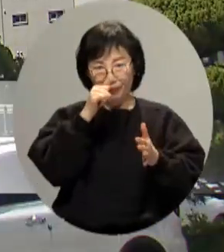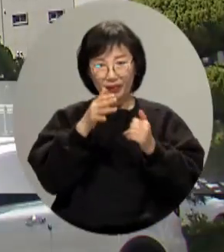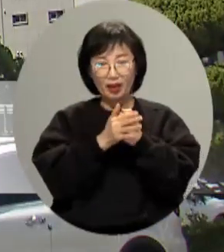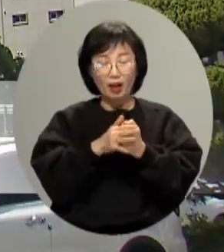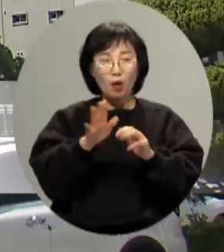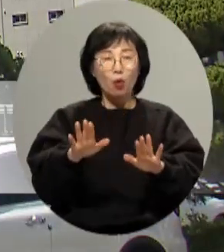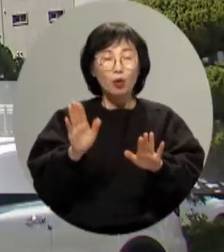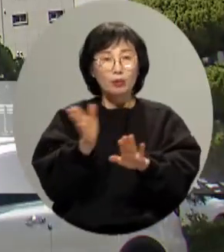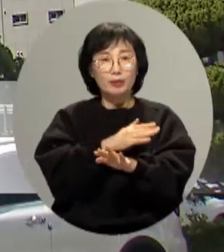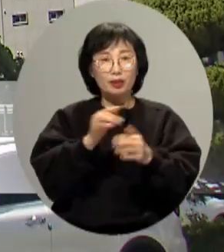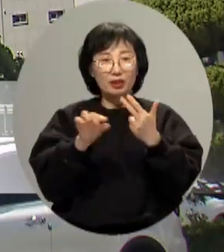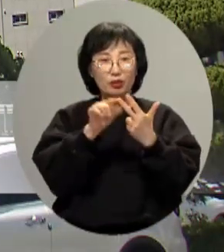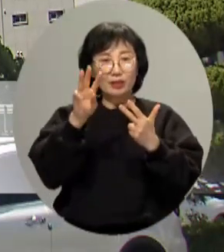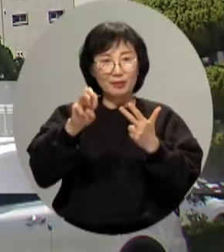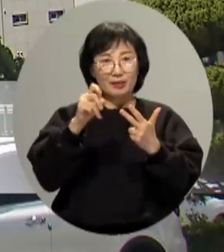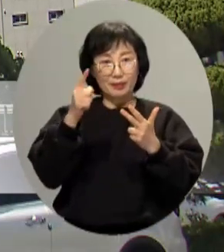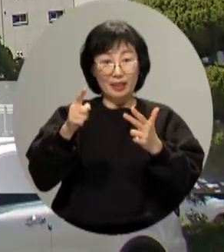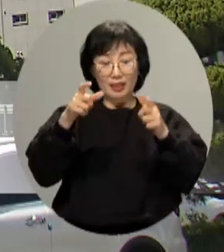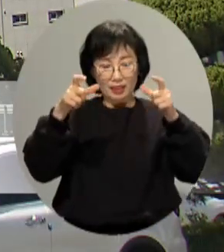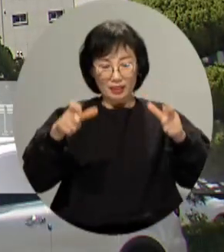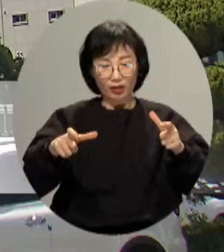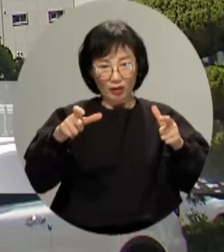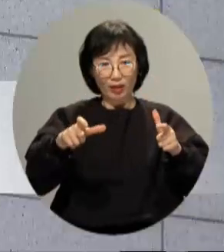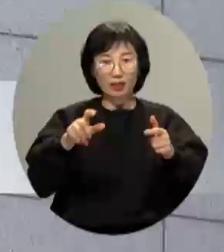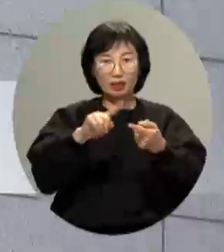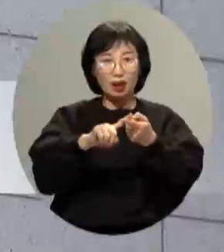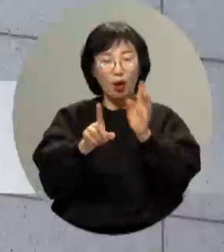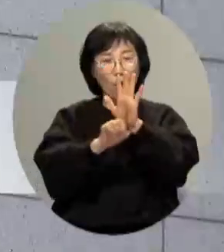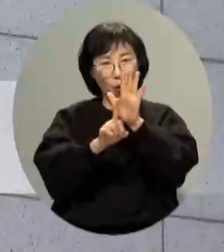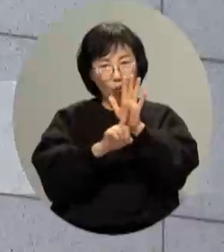오는 7월 31일까지 연안해역에서